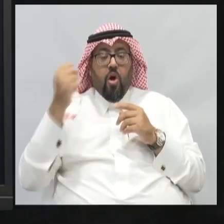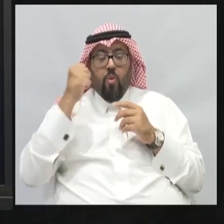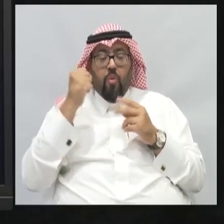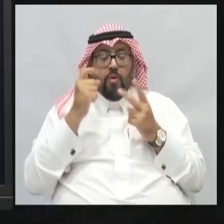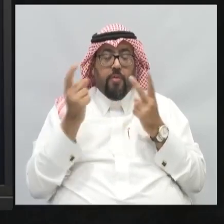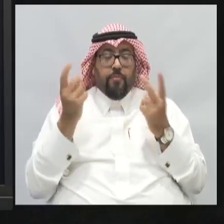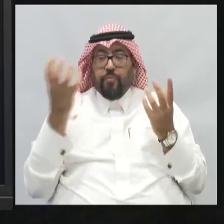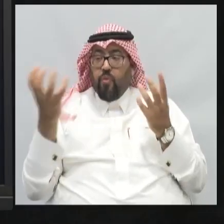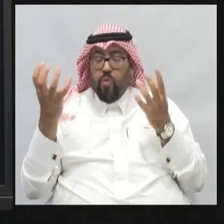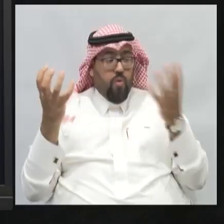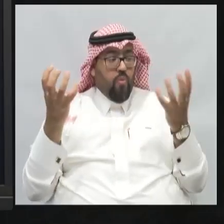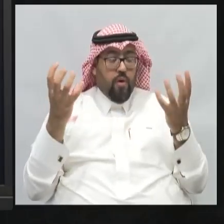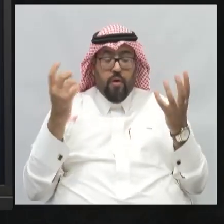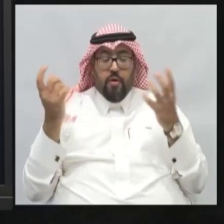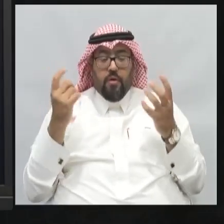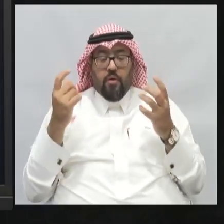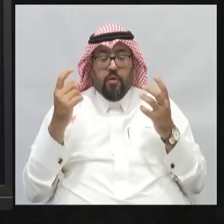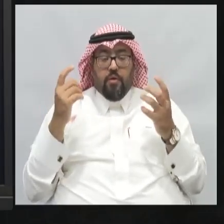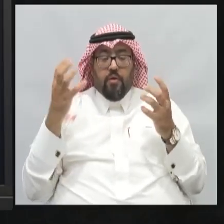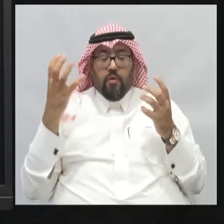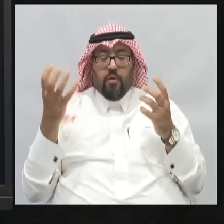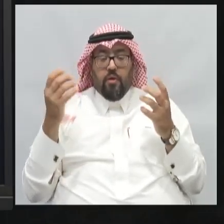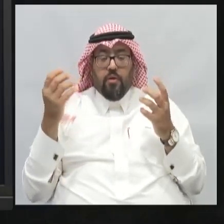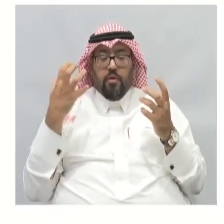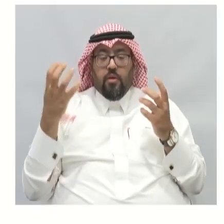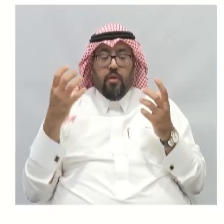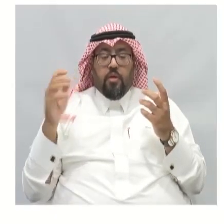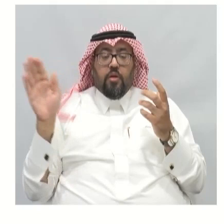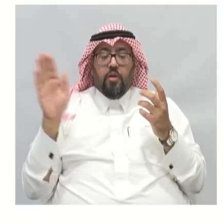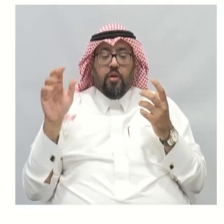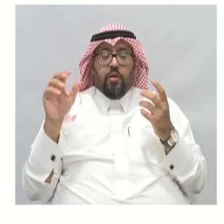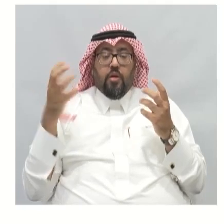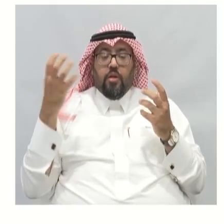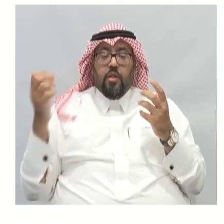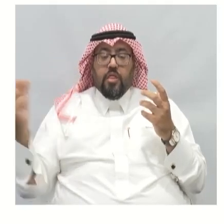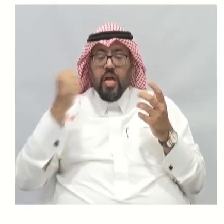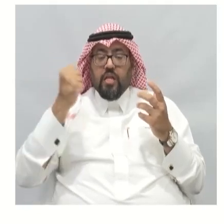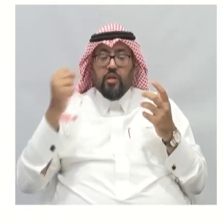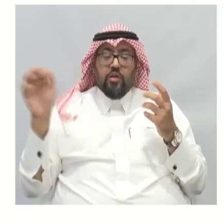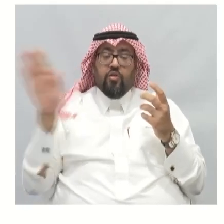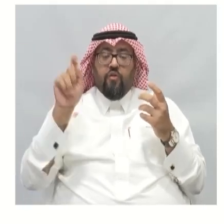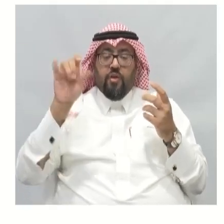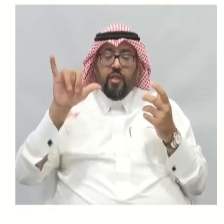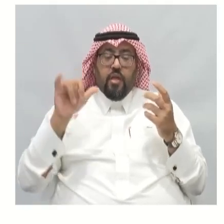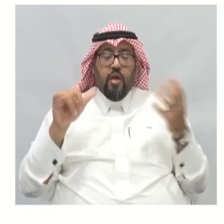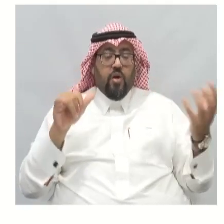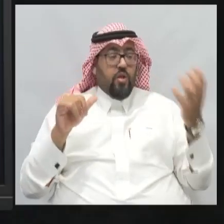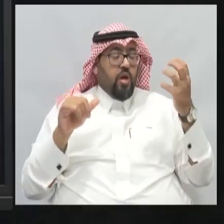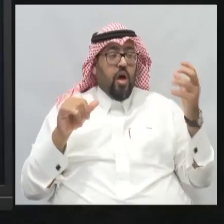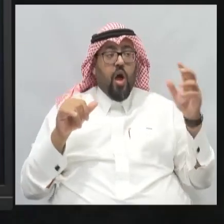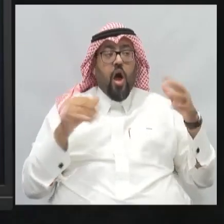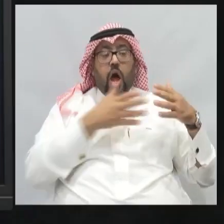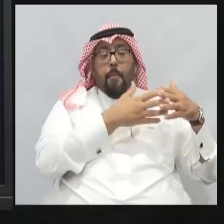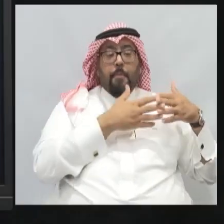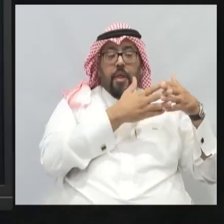متنافستين في العالم هي الاتحاد السوفيتي والولايات المتحده الامريكيه عرفنا